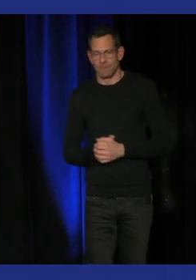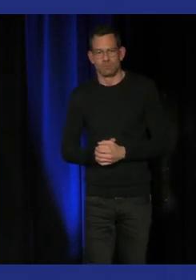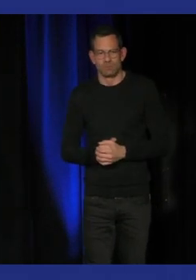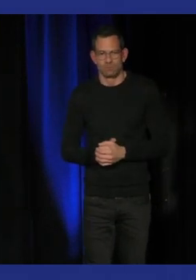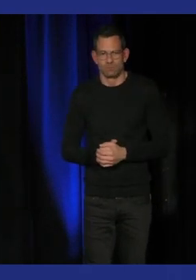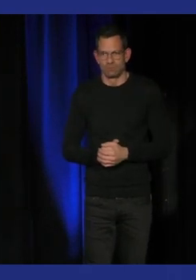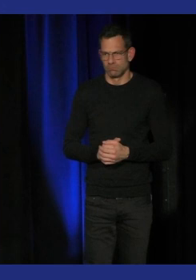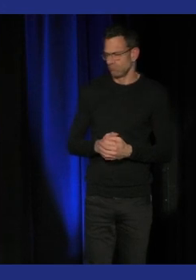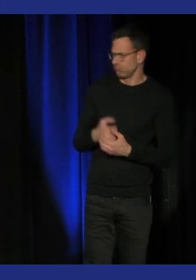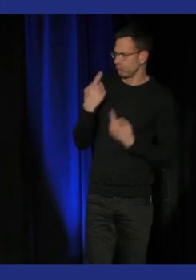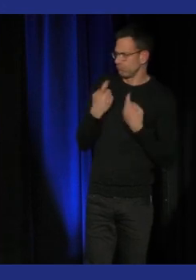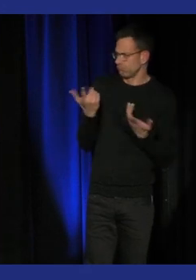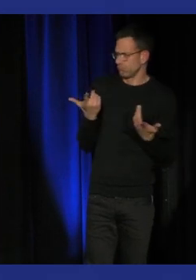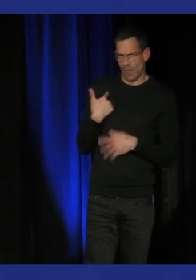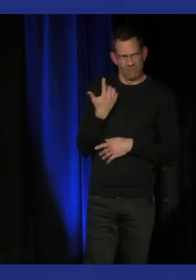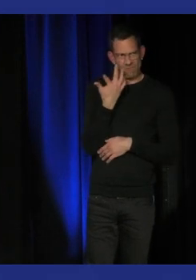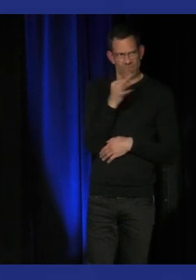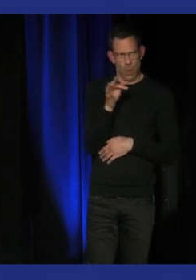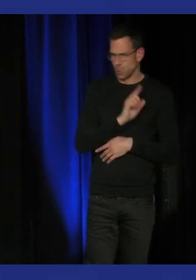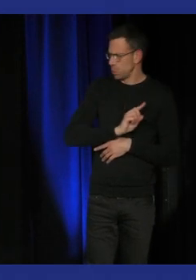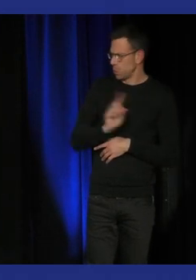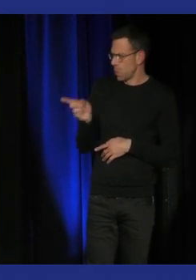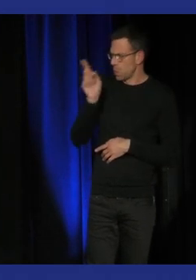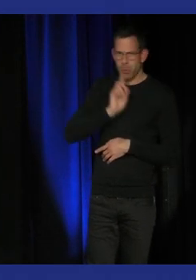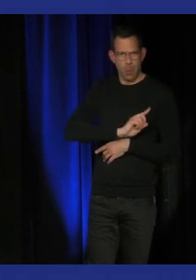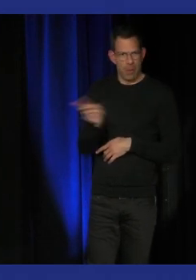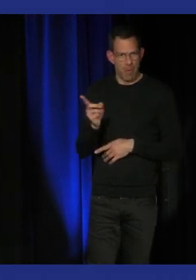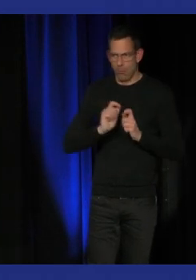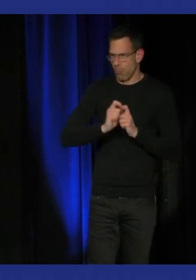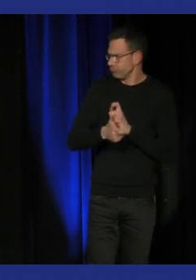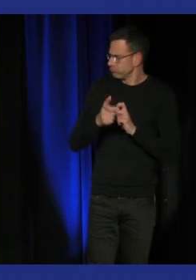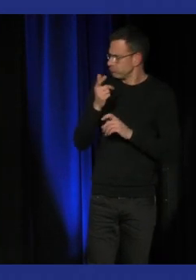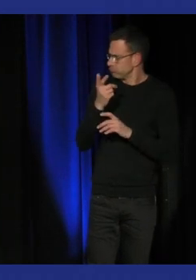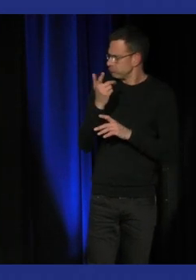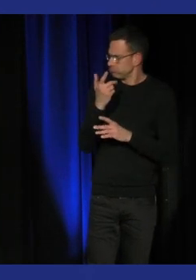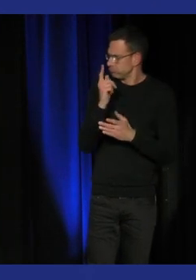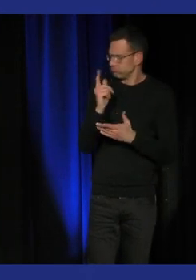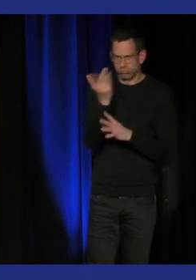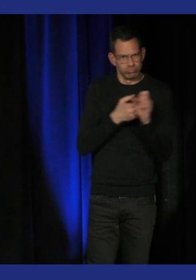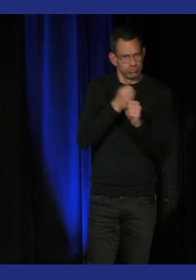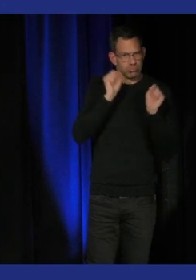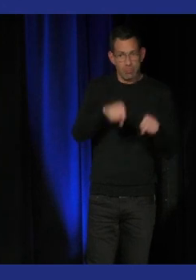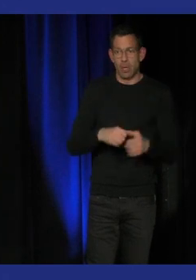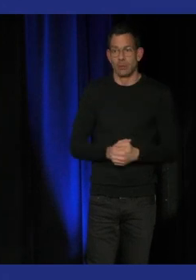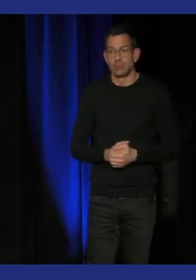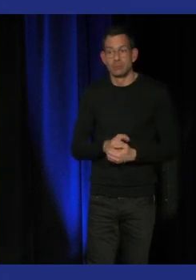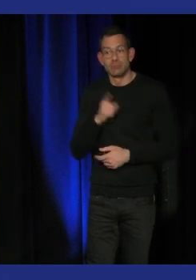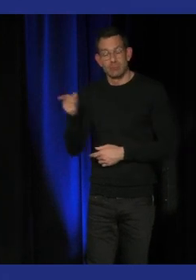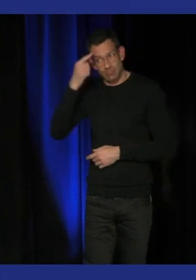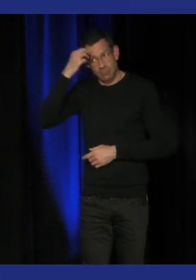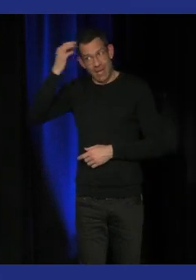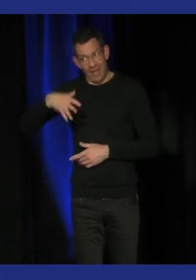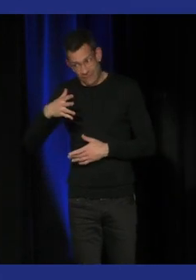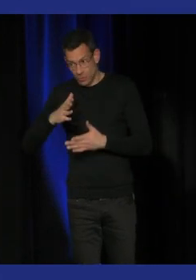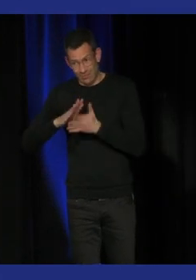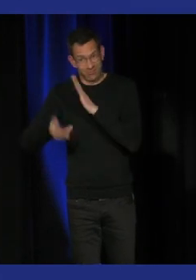France n'a pas des bus à plancher surbaissé dans l'année qui suit ? Hein ? Une invention, une innovation.